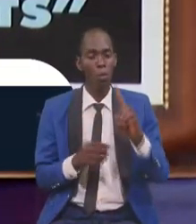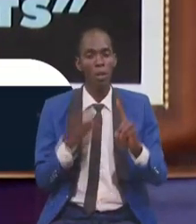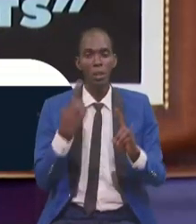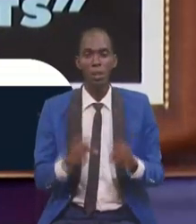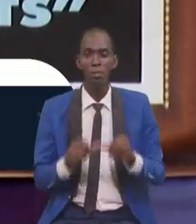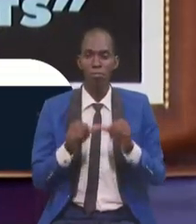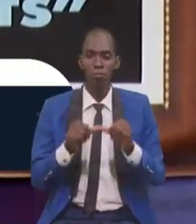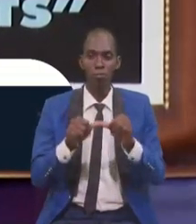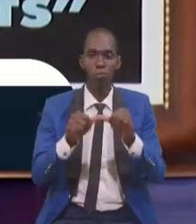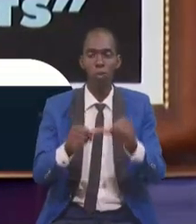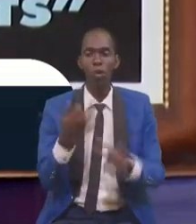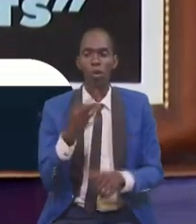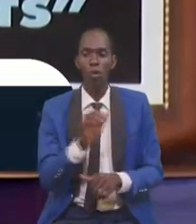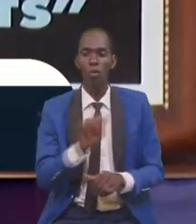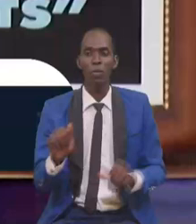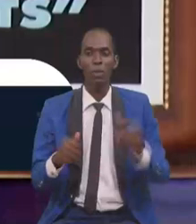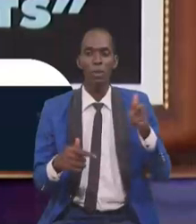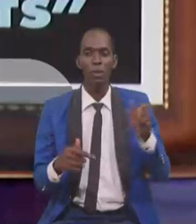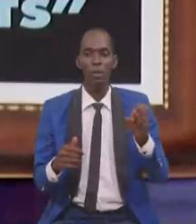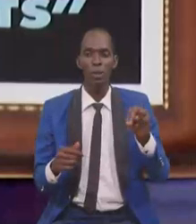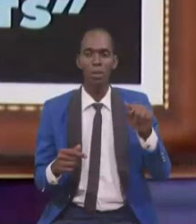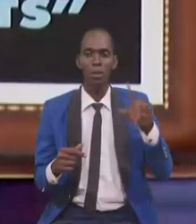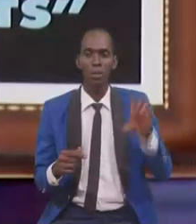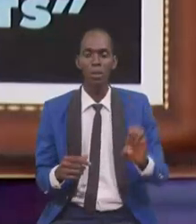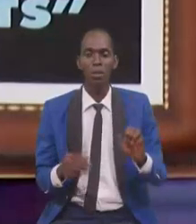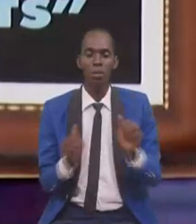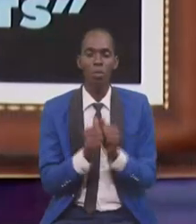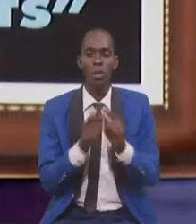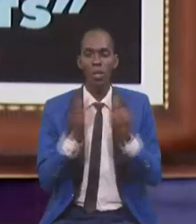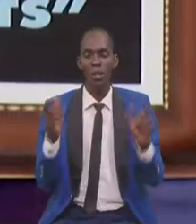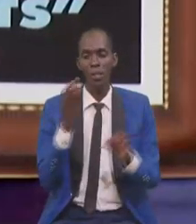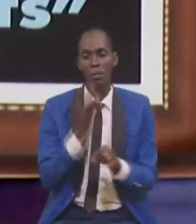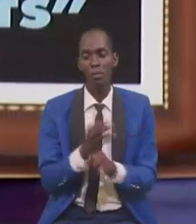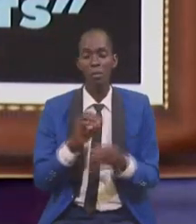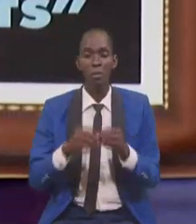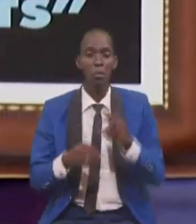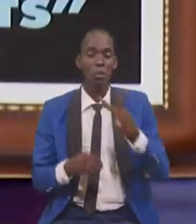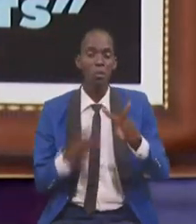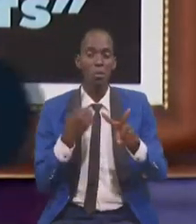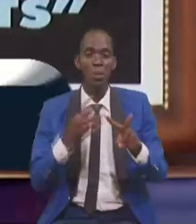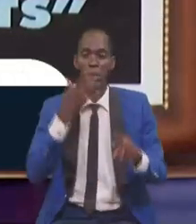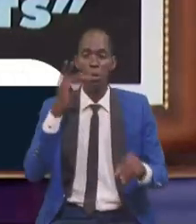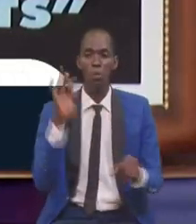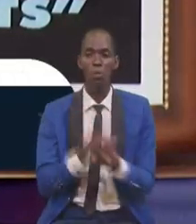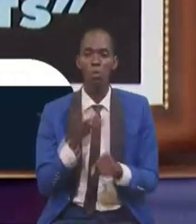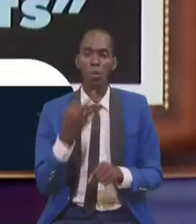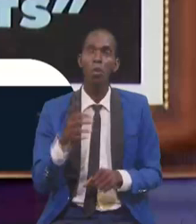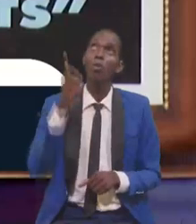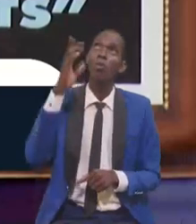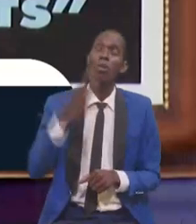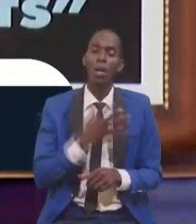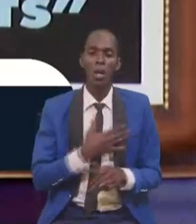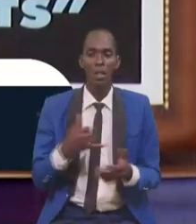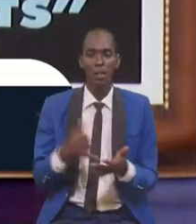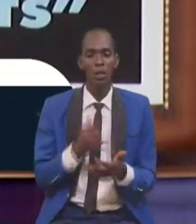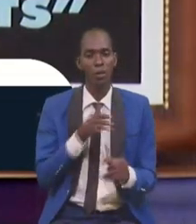la persévérance d'une païenne avec une grande foi. Deuxième point, la promesse de Dieu et son